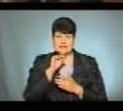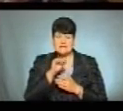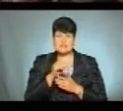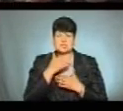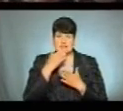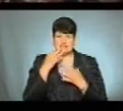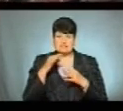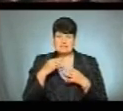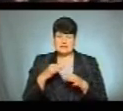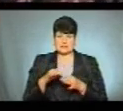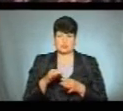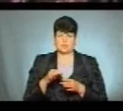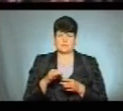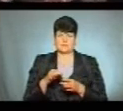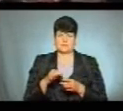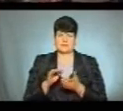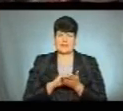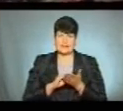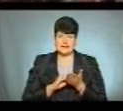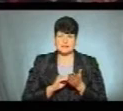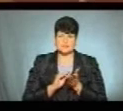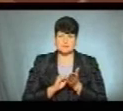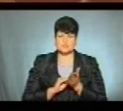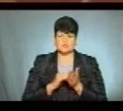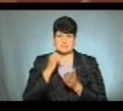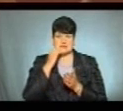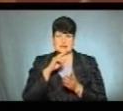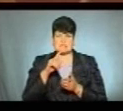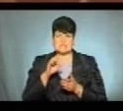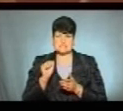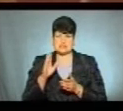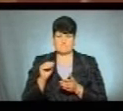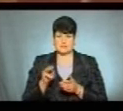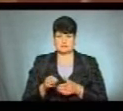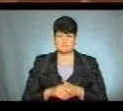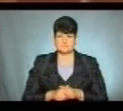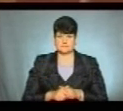івритські тексти, на які записані в Старому Завіті.